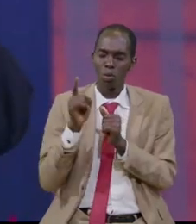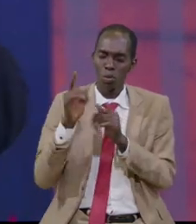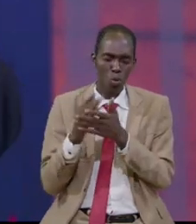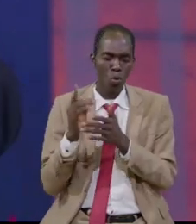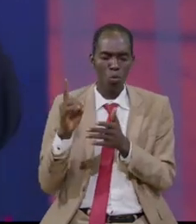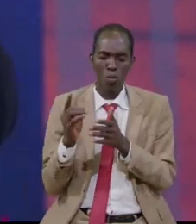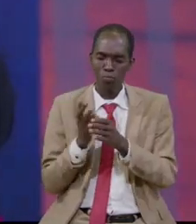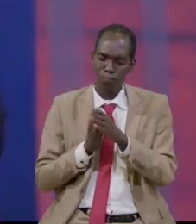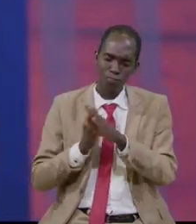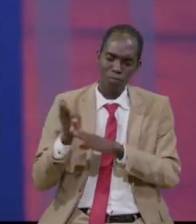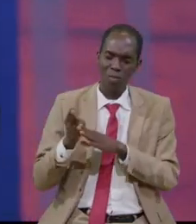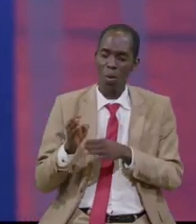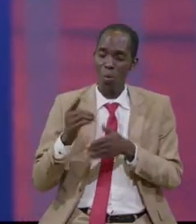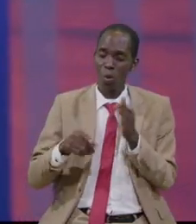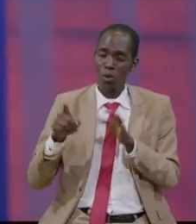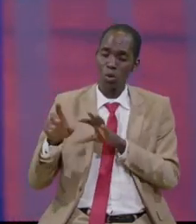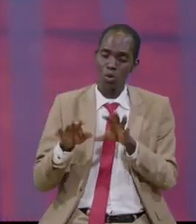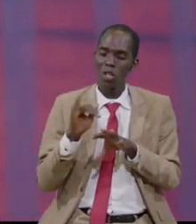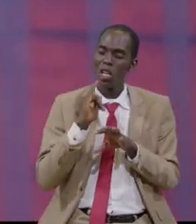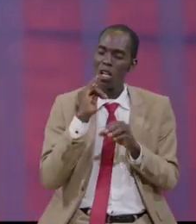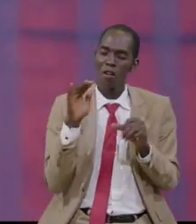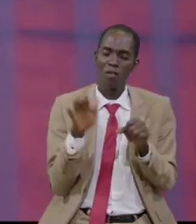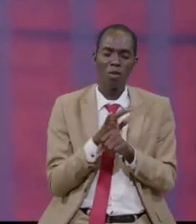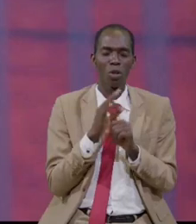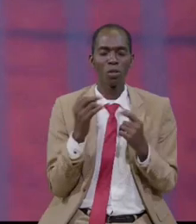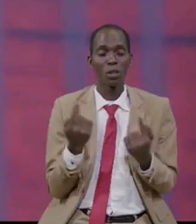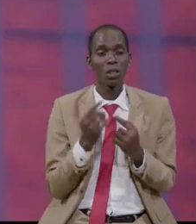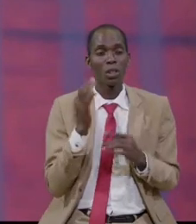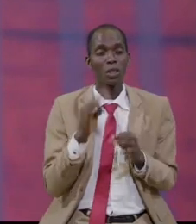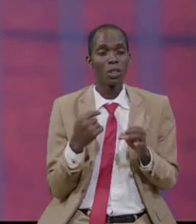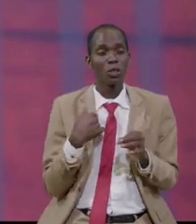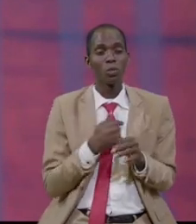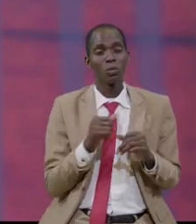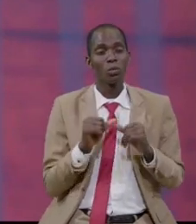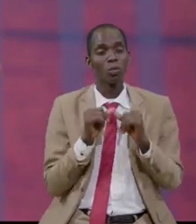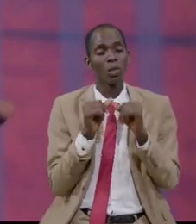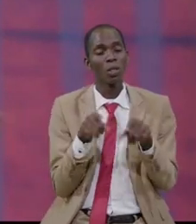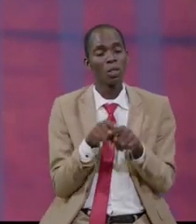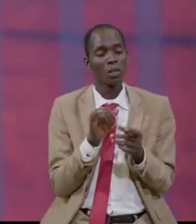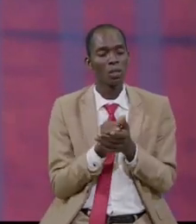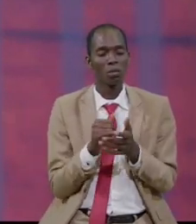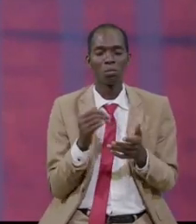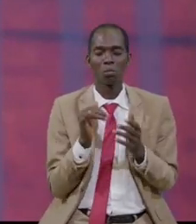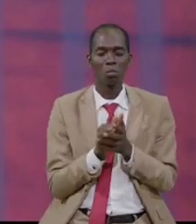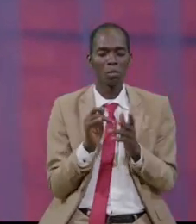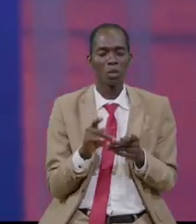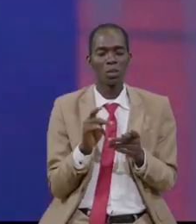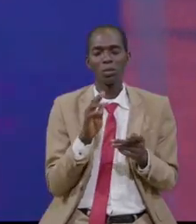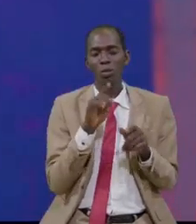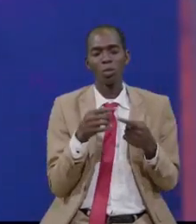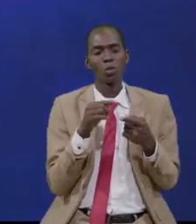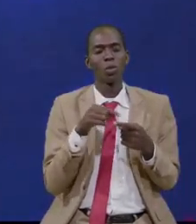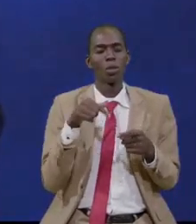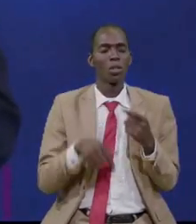nous continuons comme ça, si nous mourons comme ça, nous irons en enfer. » Il ne l'a pas fait et il vient